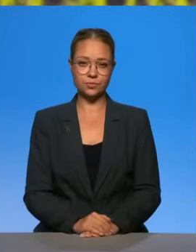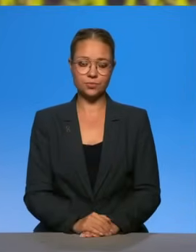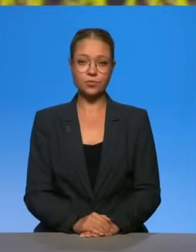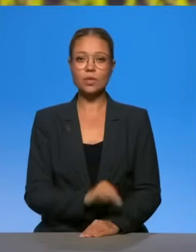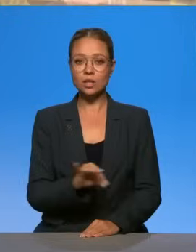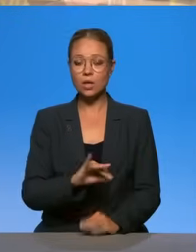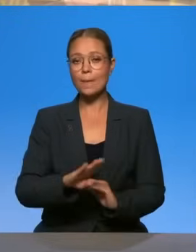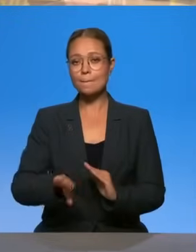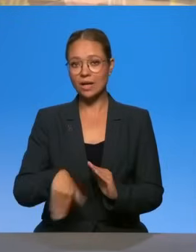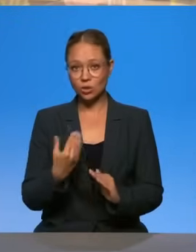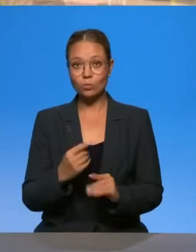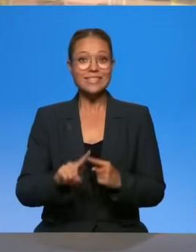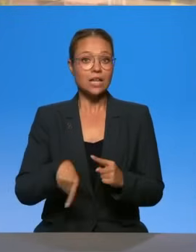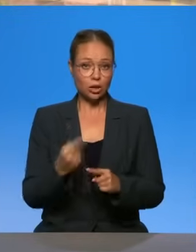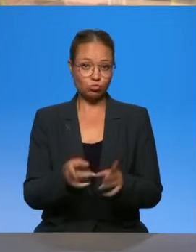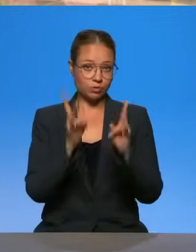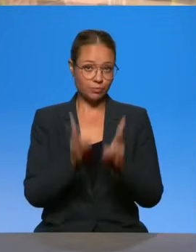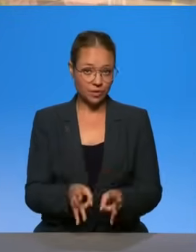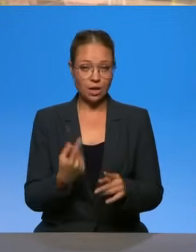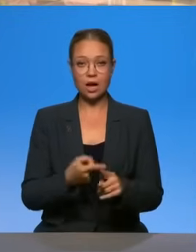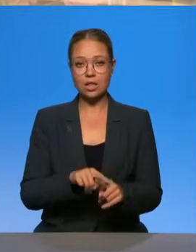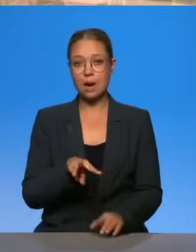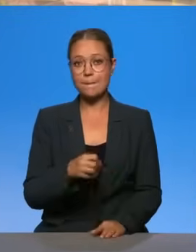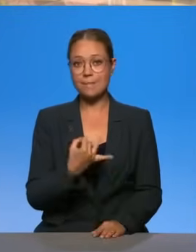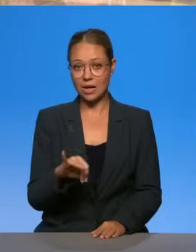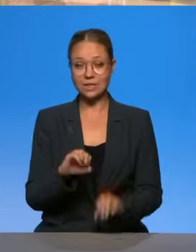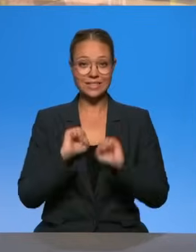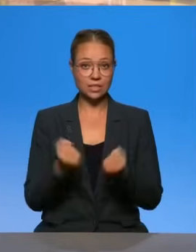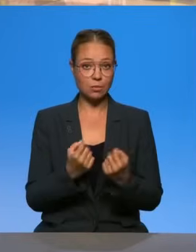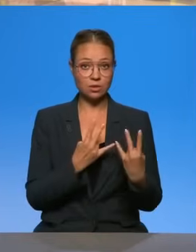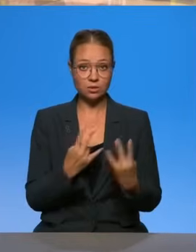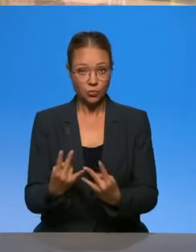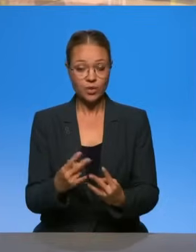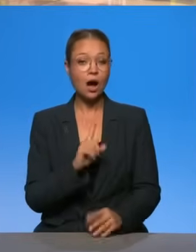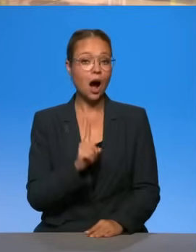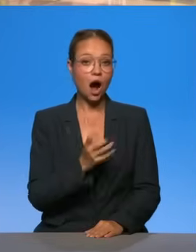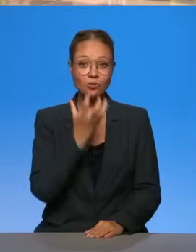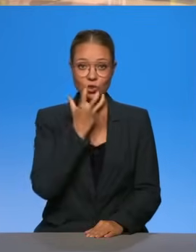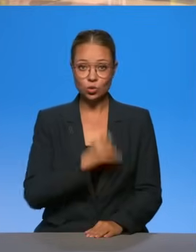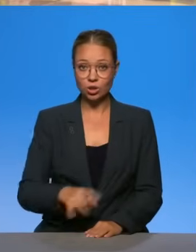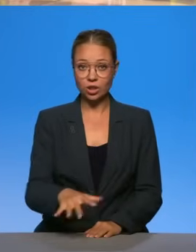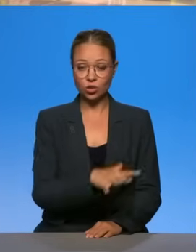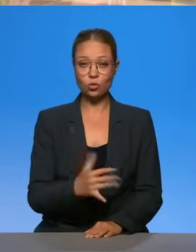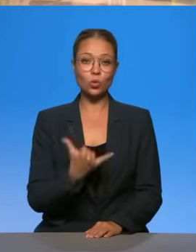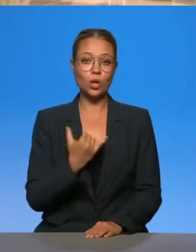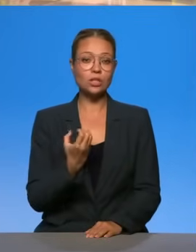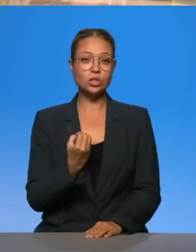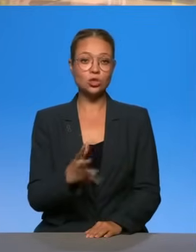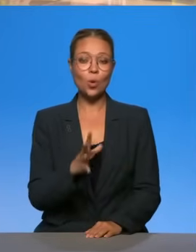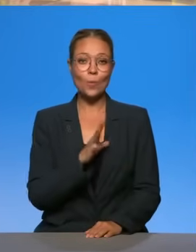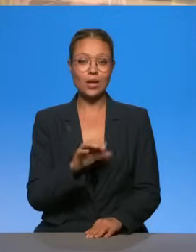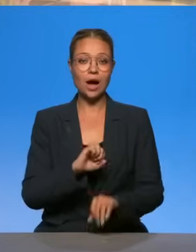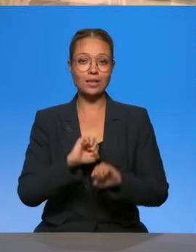майские. Соответственно, параллельно с майскими заморозками в южных регионах у нас еще была засуха. И